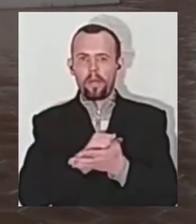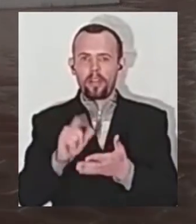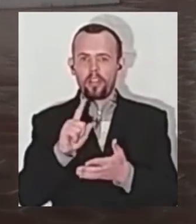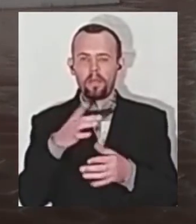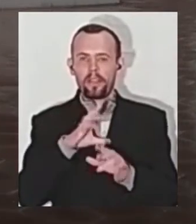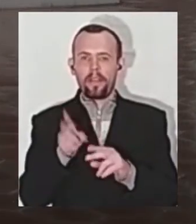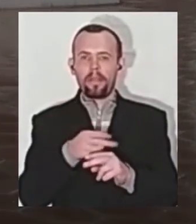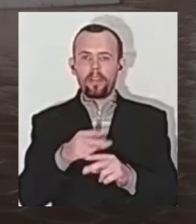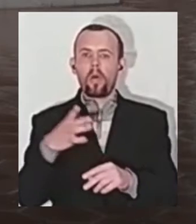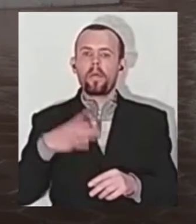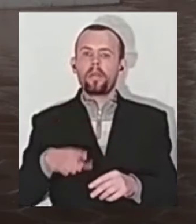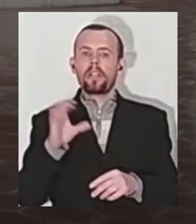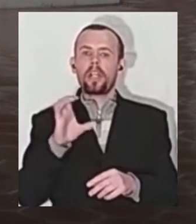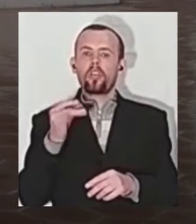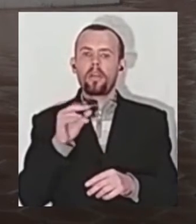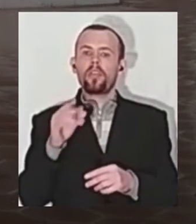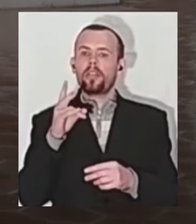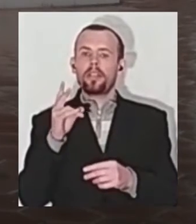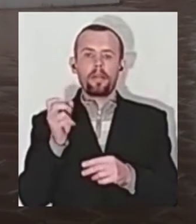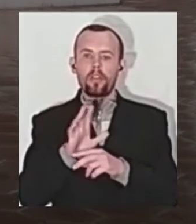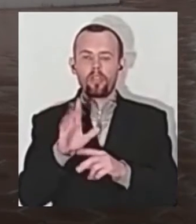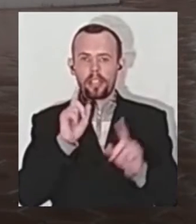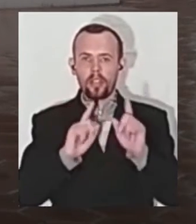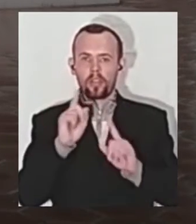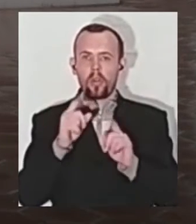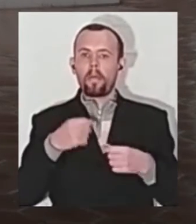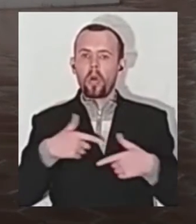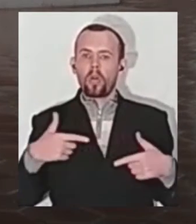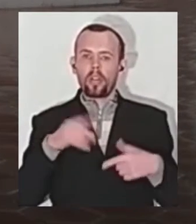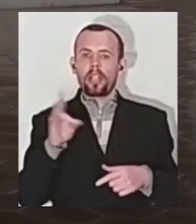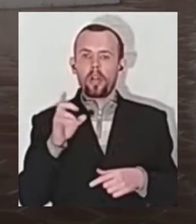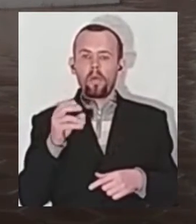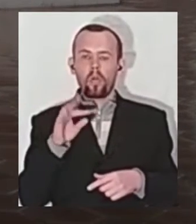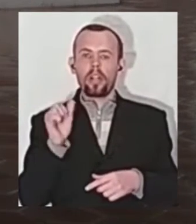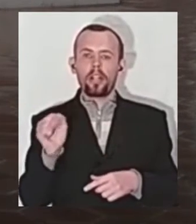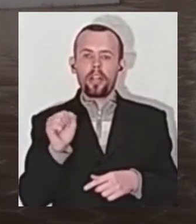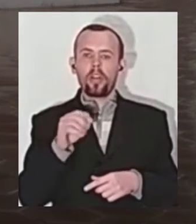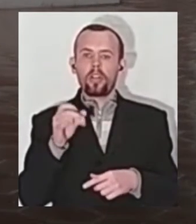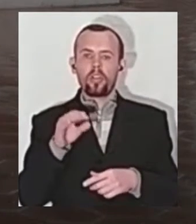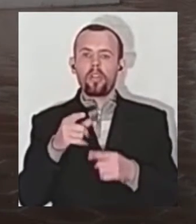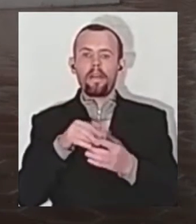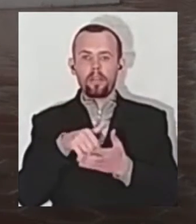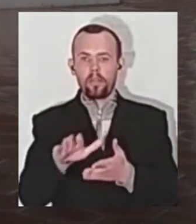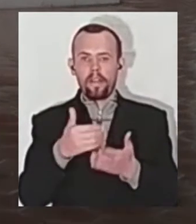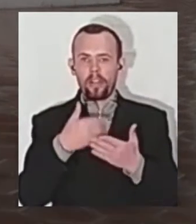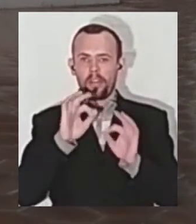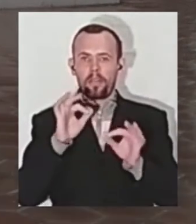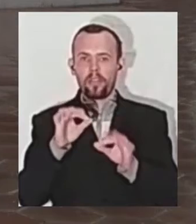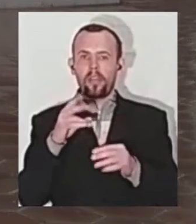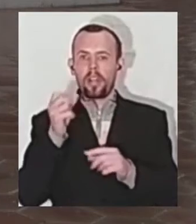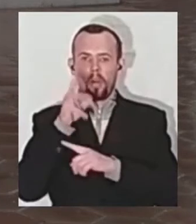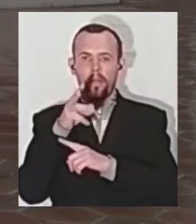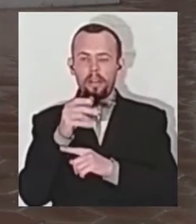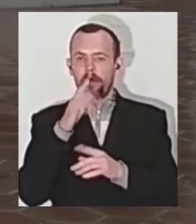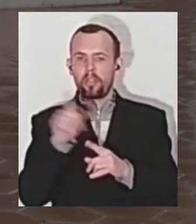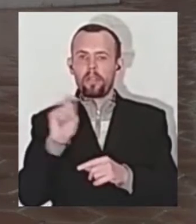Потерпілий Сергій Щербич прийшов на засідання. Прокурори Наталія Бойко та Андрій Каржелясько відмовились від коментарів на камеру. Під час перерви вони